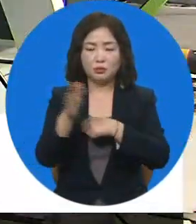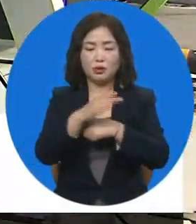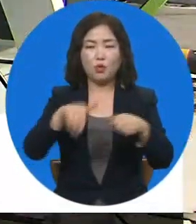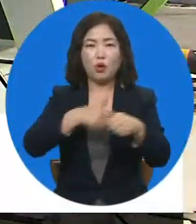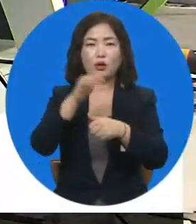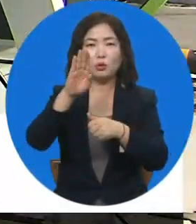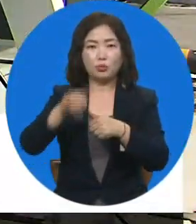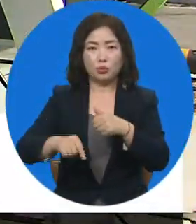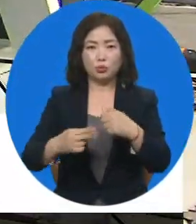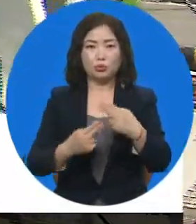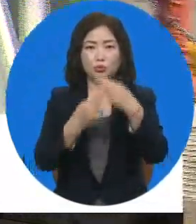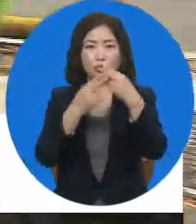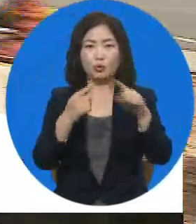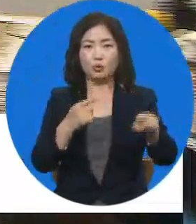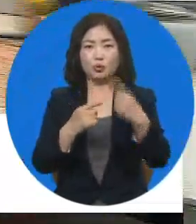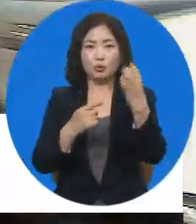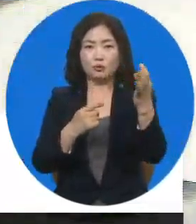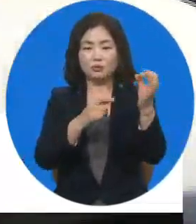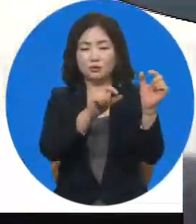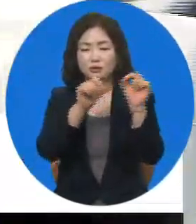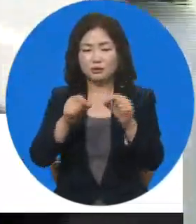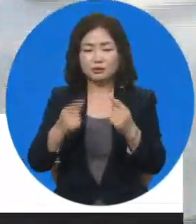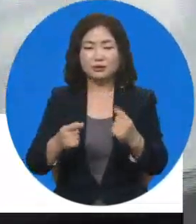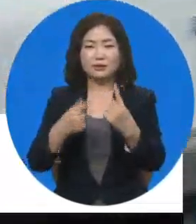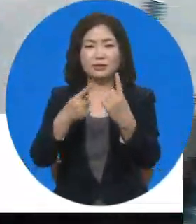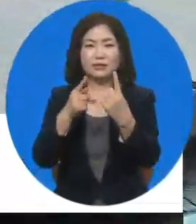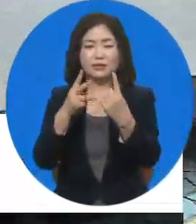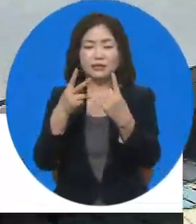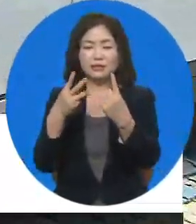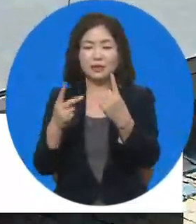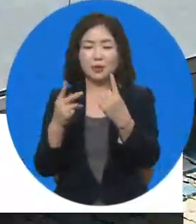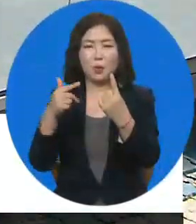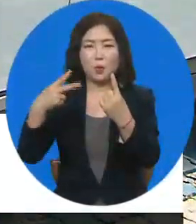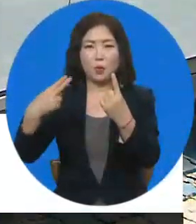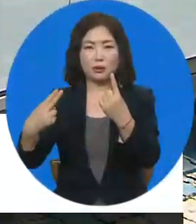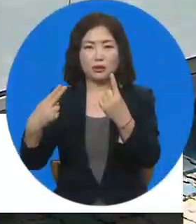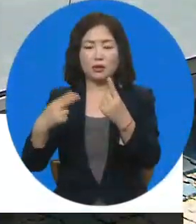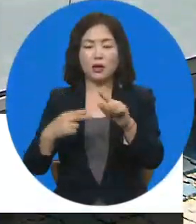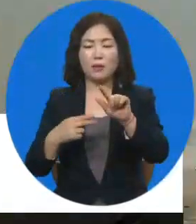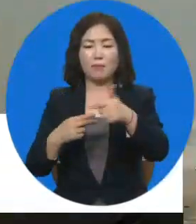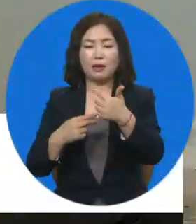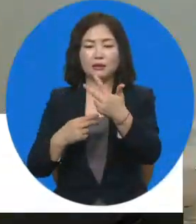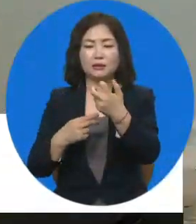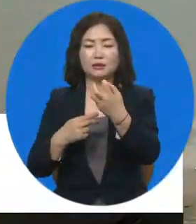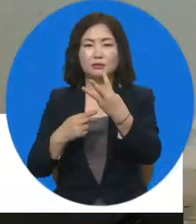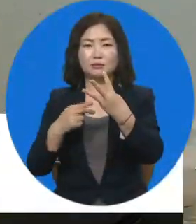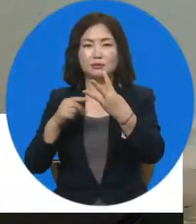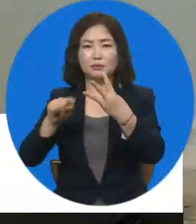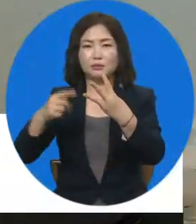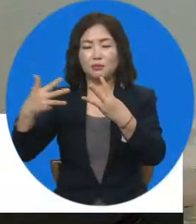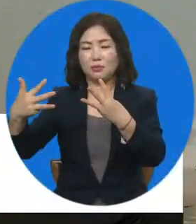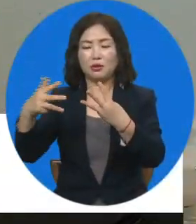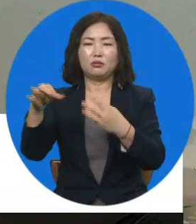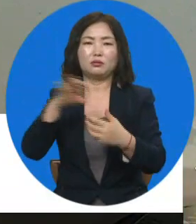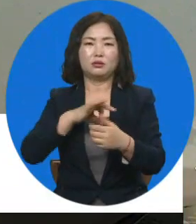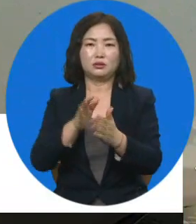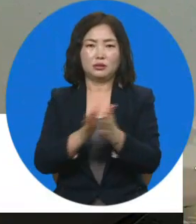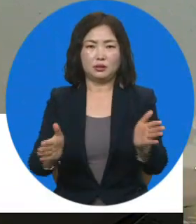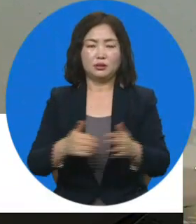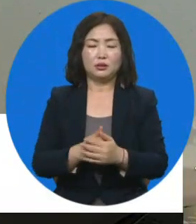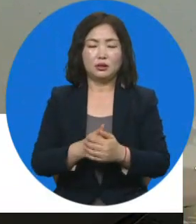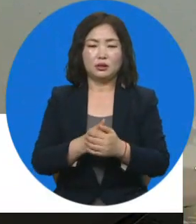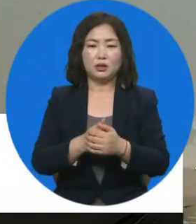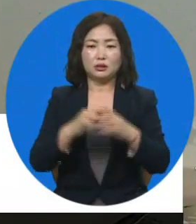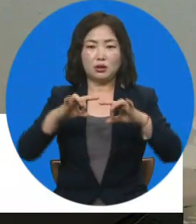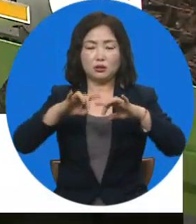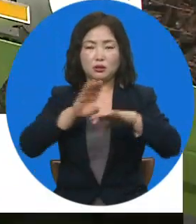환경부 충전 요금과 같은 1키로 아트 시에 173 점 8원 을 받기로 했습니다